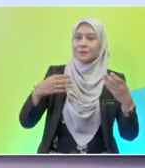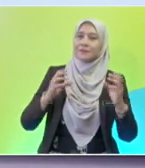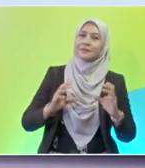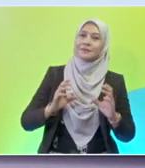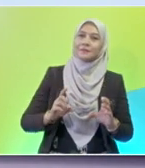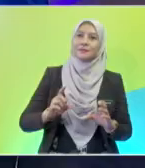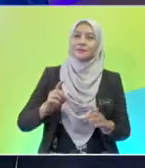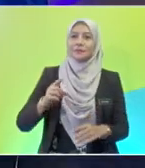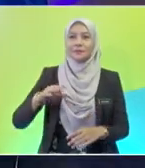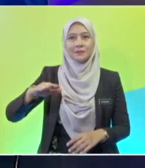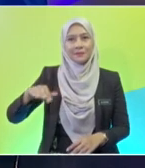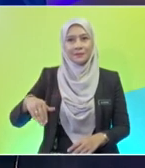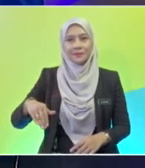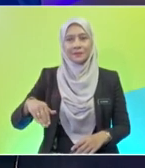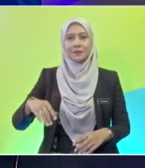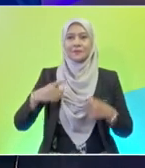kimia dari